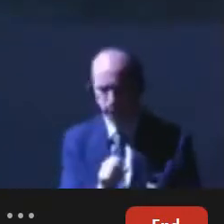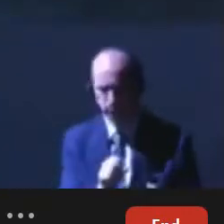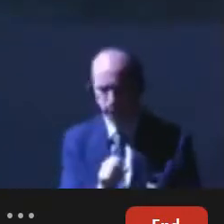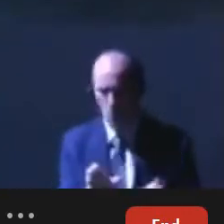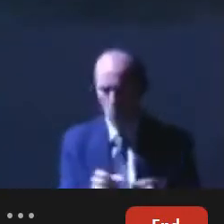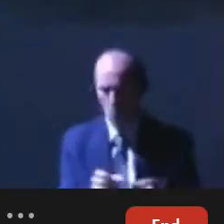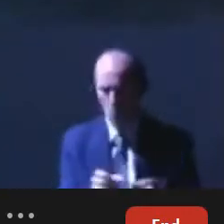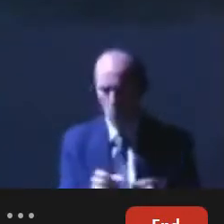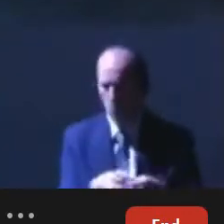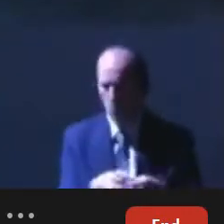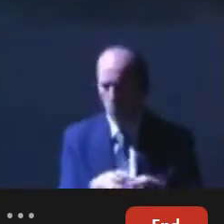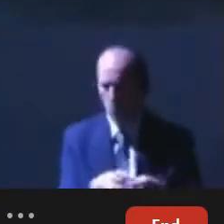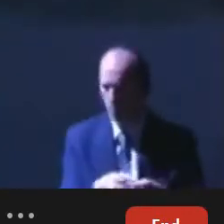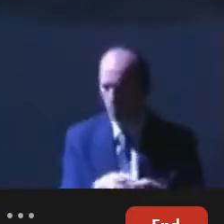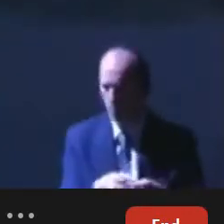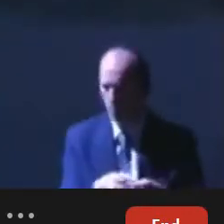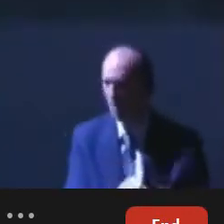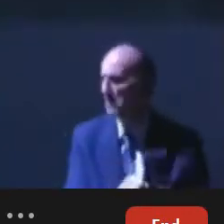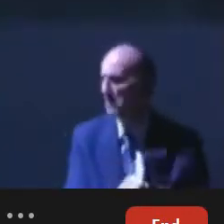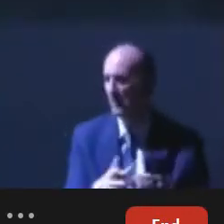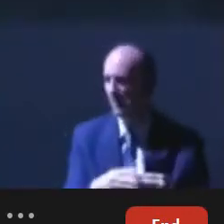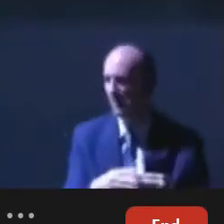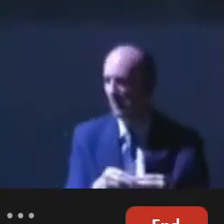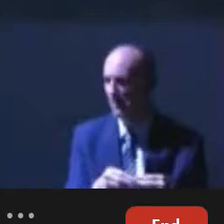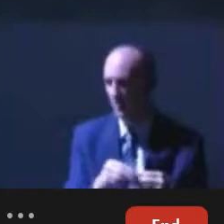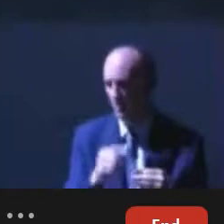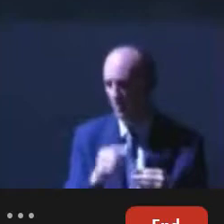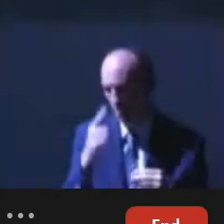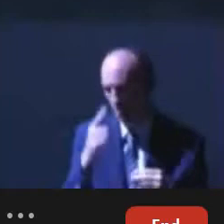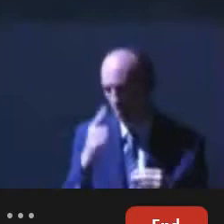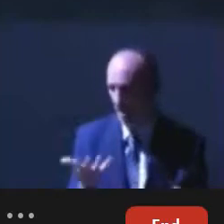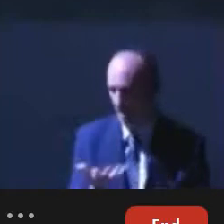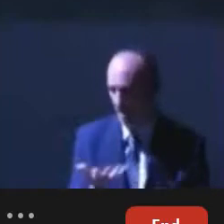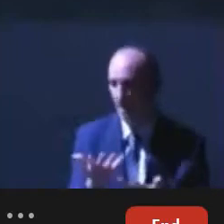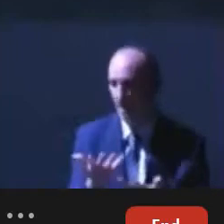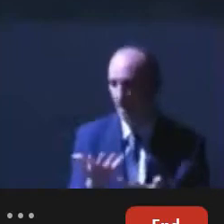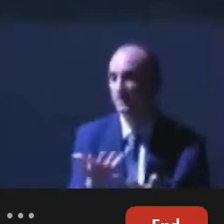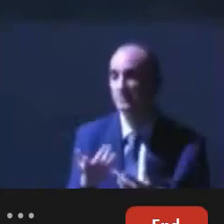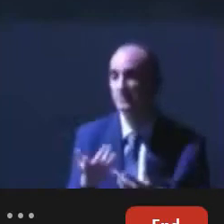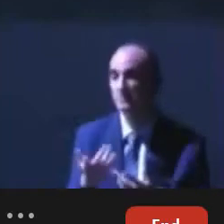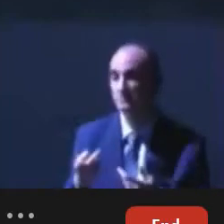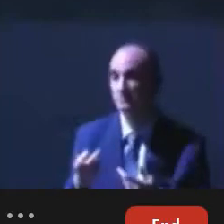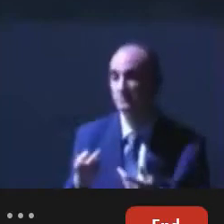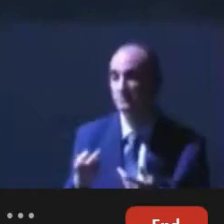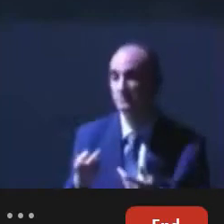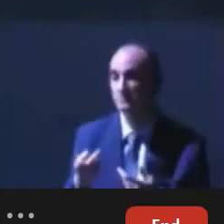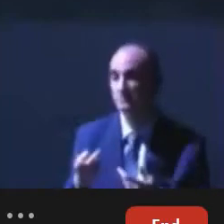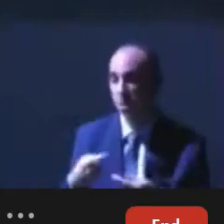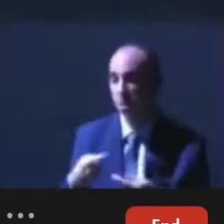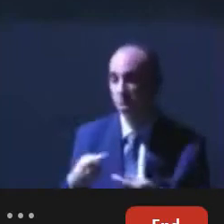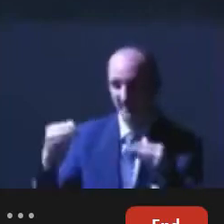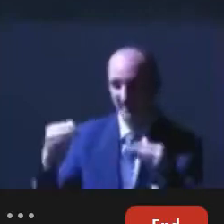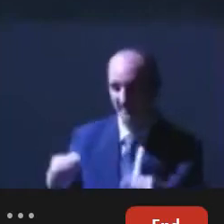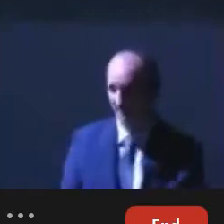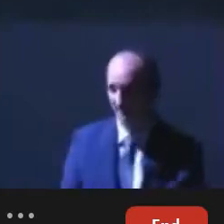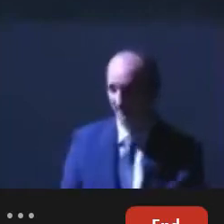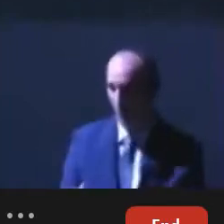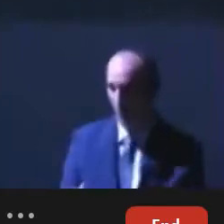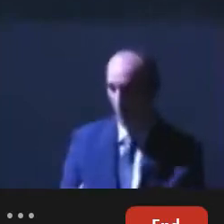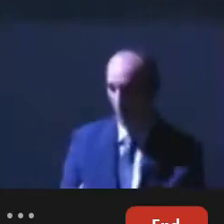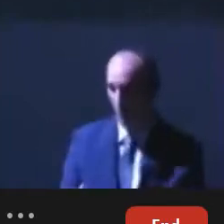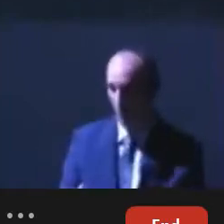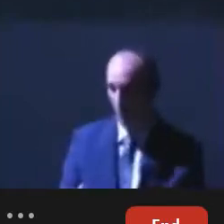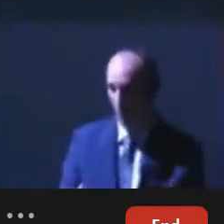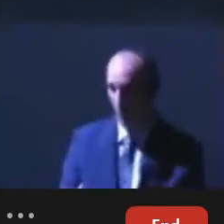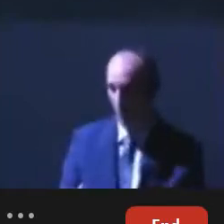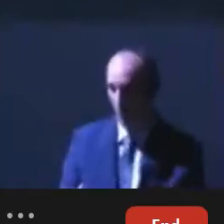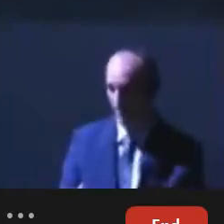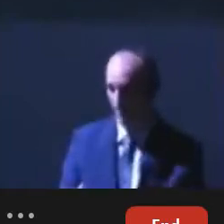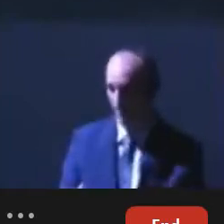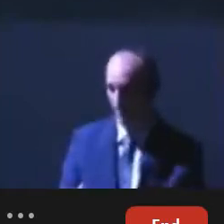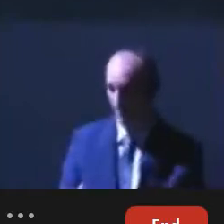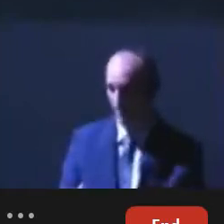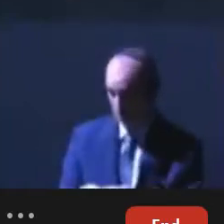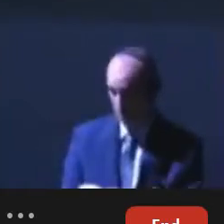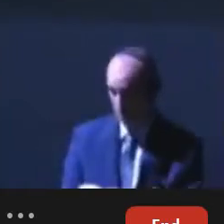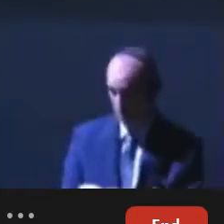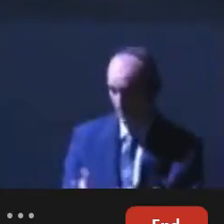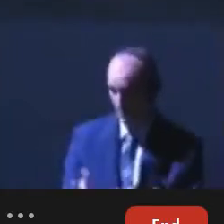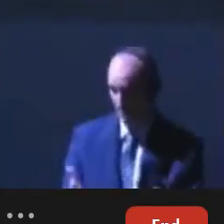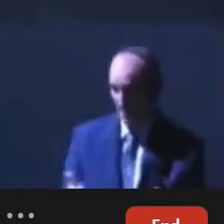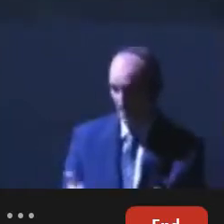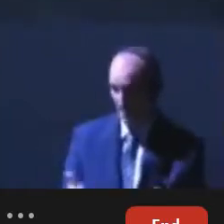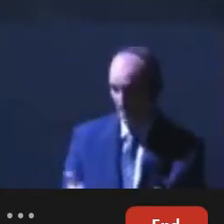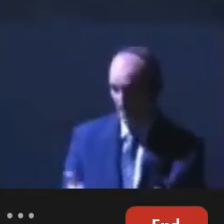được cái nhóm token và thực hiện được. Thế là những thứ gì mà chúng ta đã tạo được đến một cái nền tảng, cái nền điều quan trọng nhất, thì chúng ta có